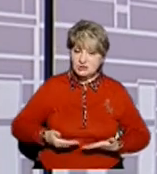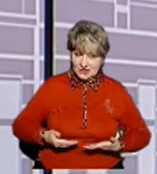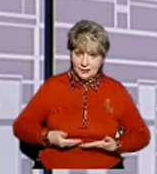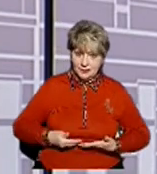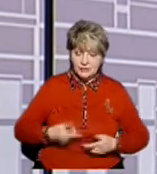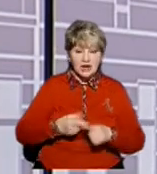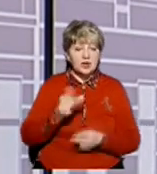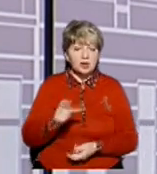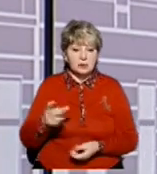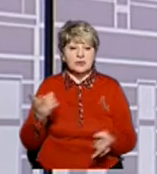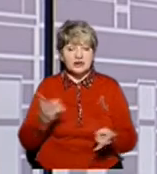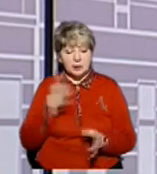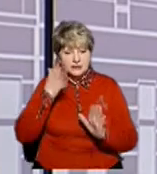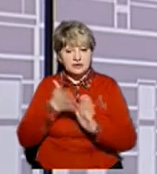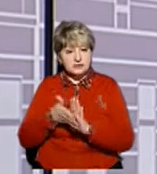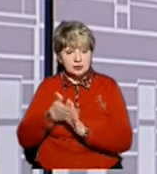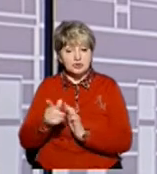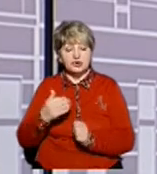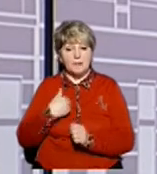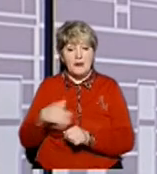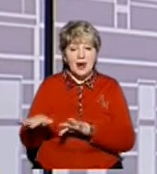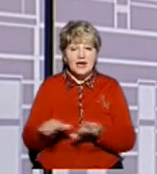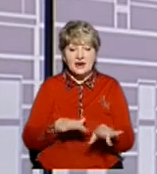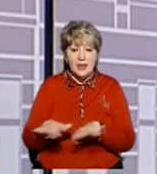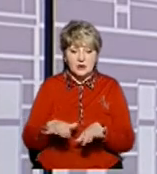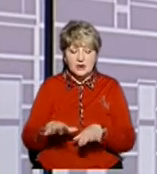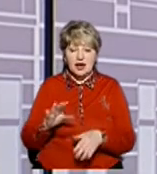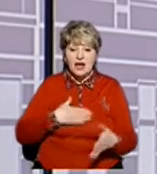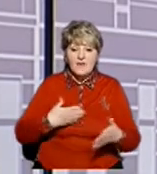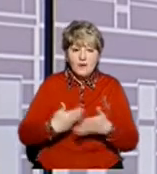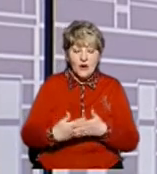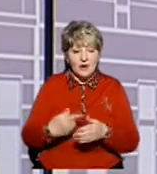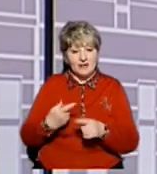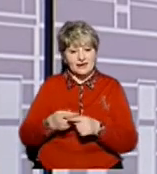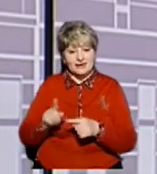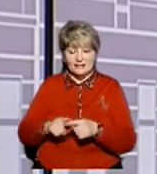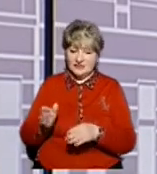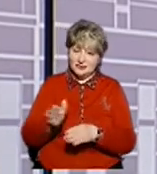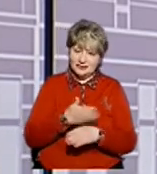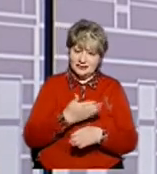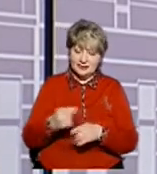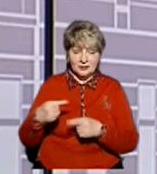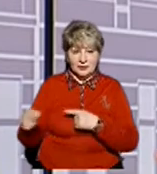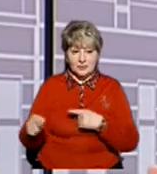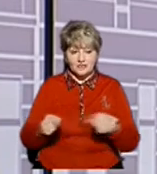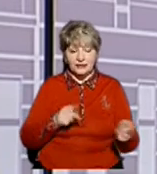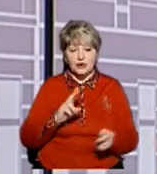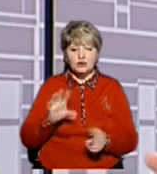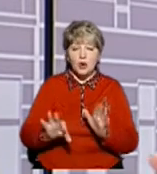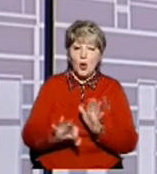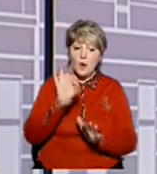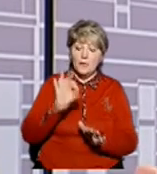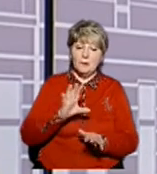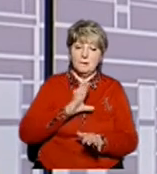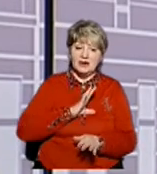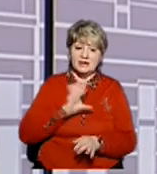це людям треба розуміти, що ми ріелтори, і волонтери – це різне між собою. Хтось обирає